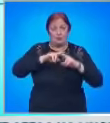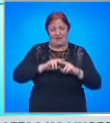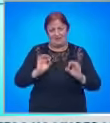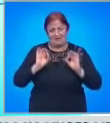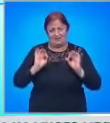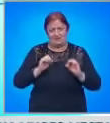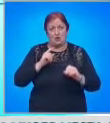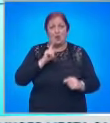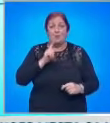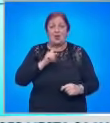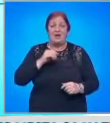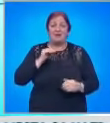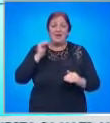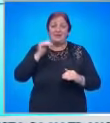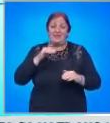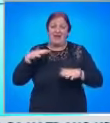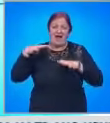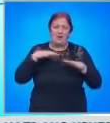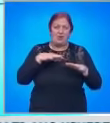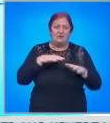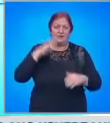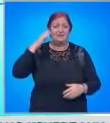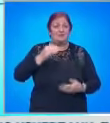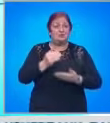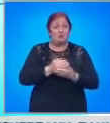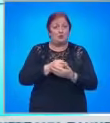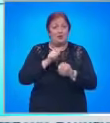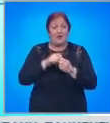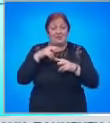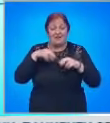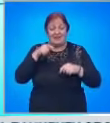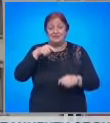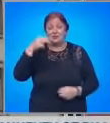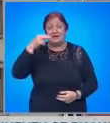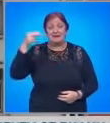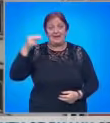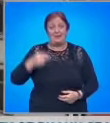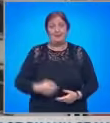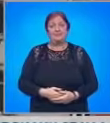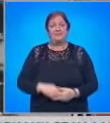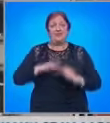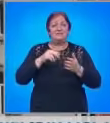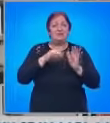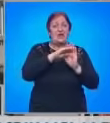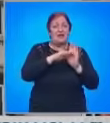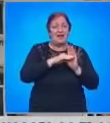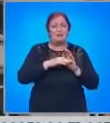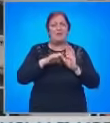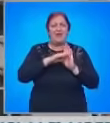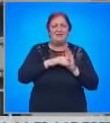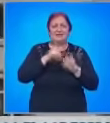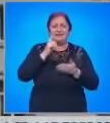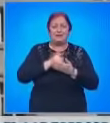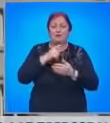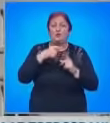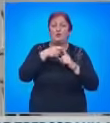валидни, но могат да бъдат атакувани. Министерството на икономиката прави анализ по темата. Всички наредби, правилници и